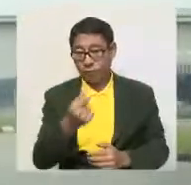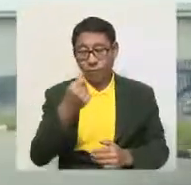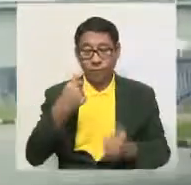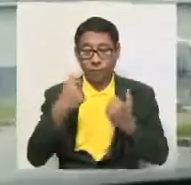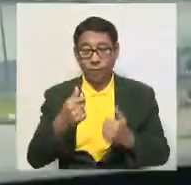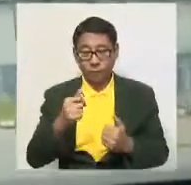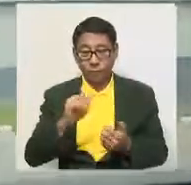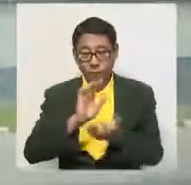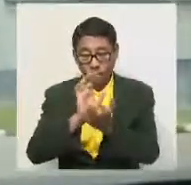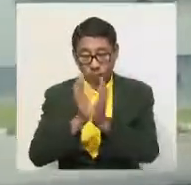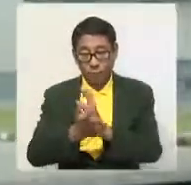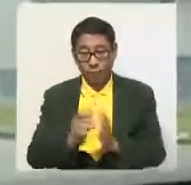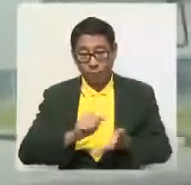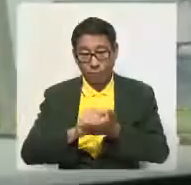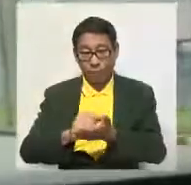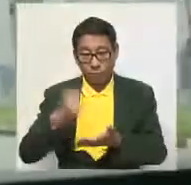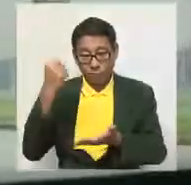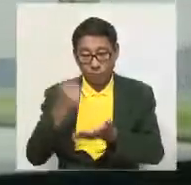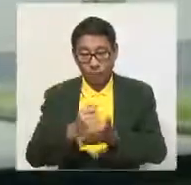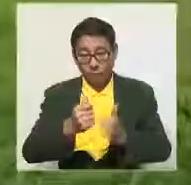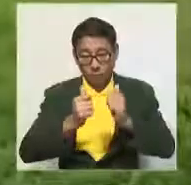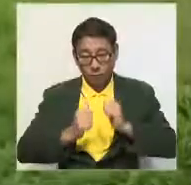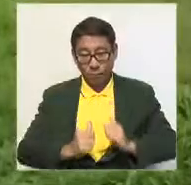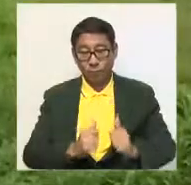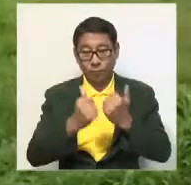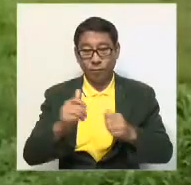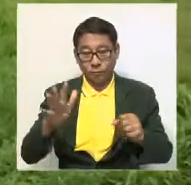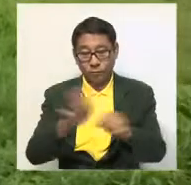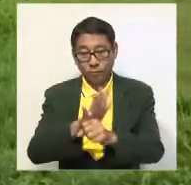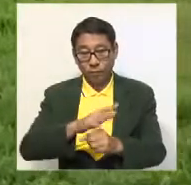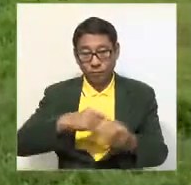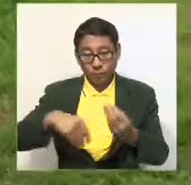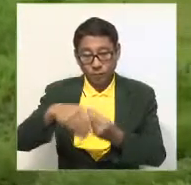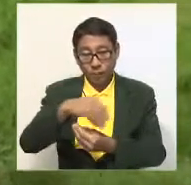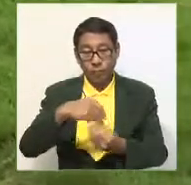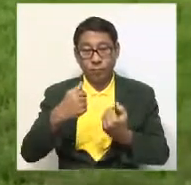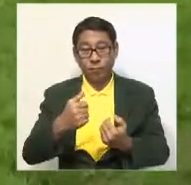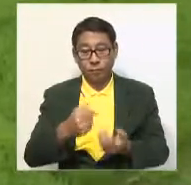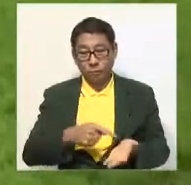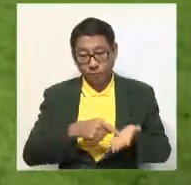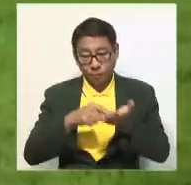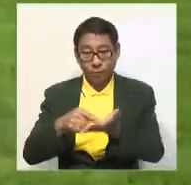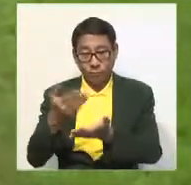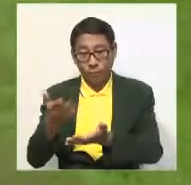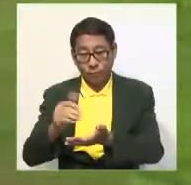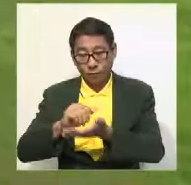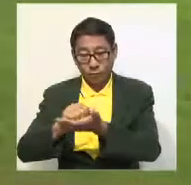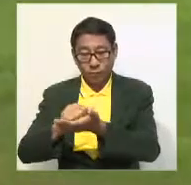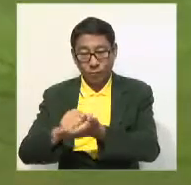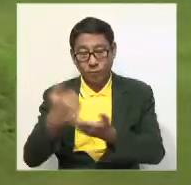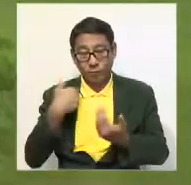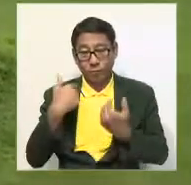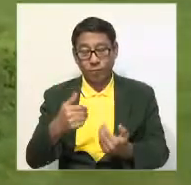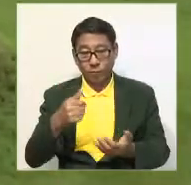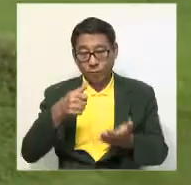ยุกต์ใช้ให้การบริการอนุมัติอนุญาตอิเล็กทรอนิกส์ครบวงจรรวมทั้งบริการยื่นคำขอบริการสิทธิประโย